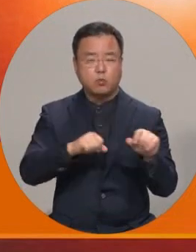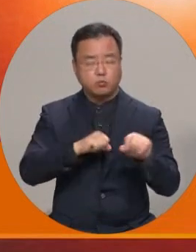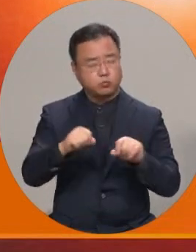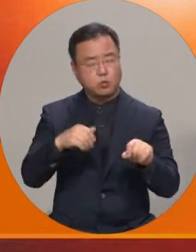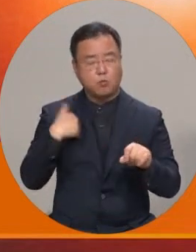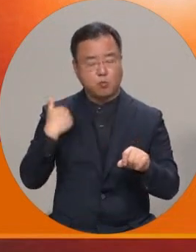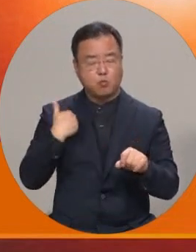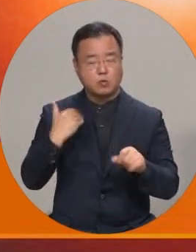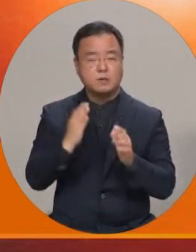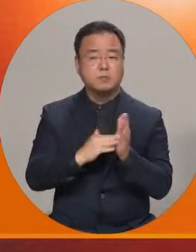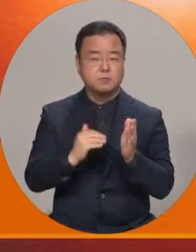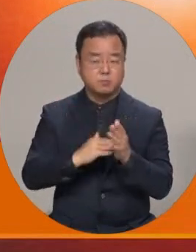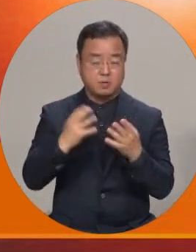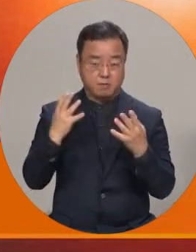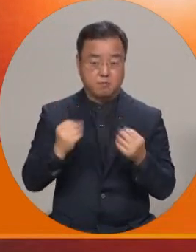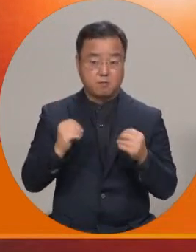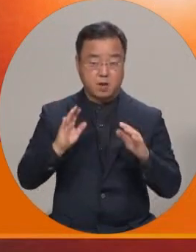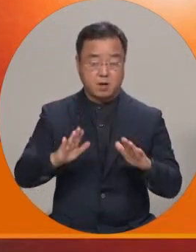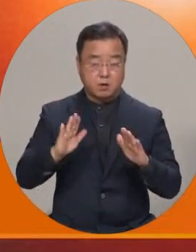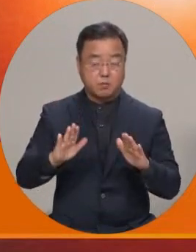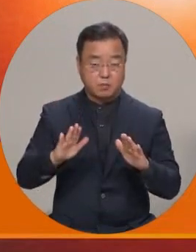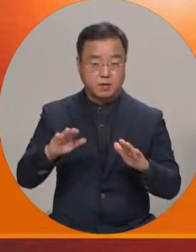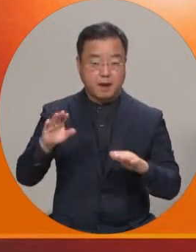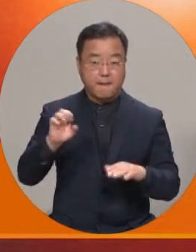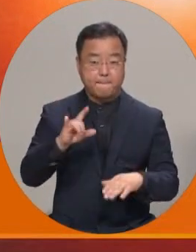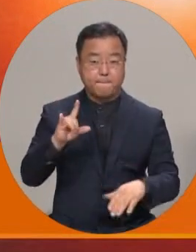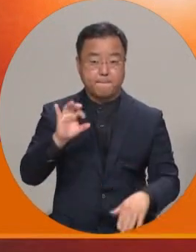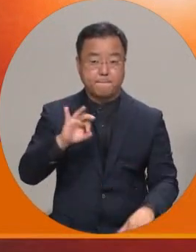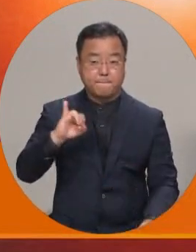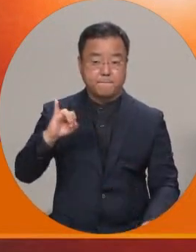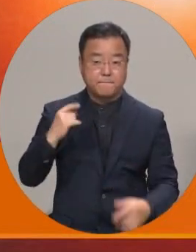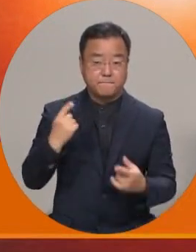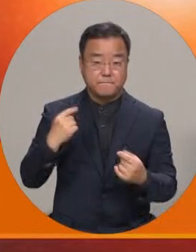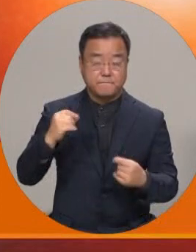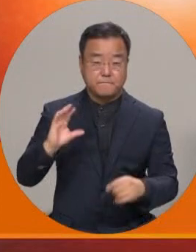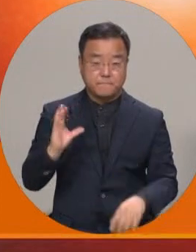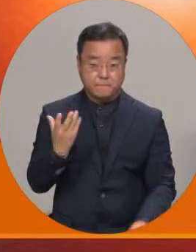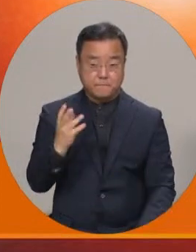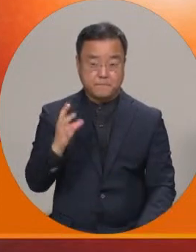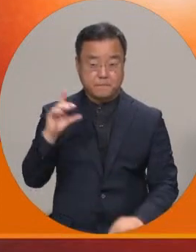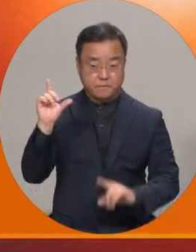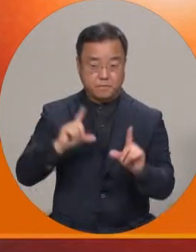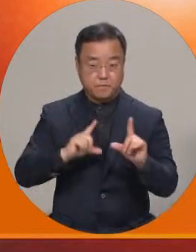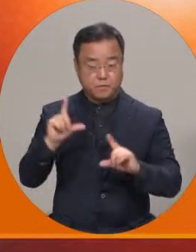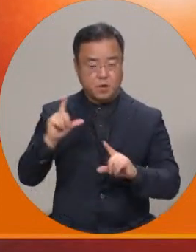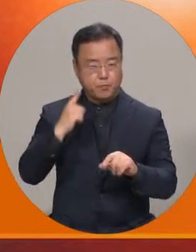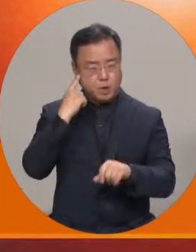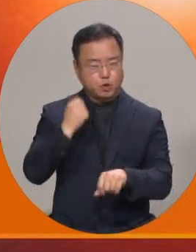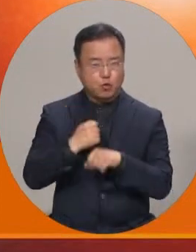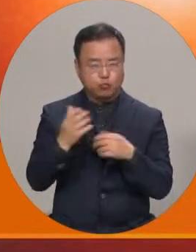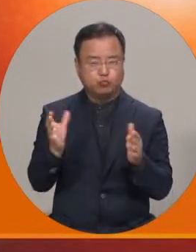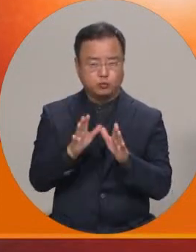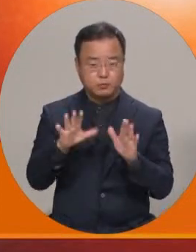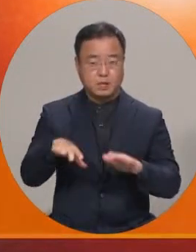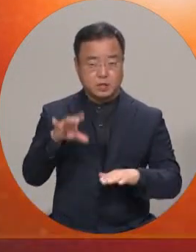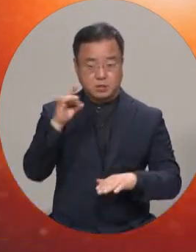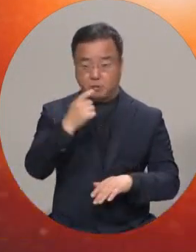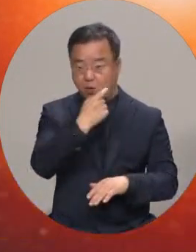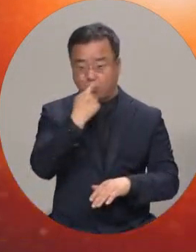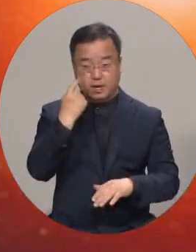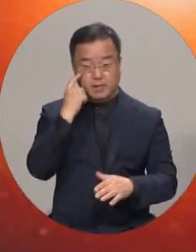회전한다는 사실을 한국 천문 연구원에 포함한 국제 공동 연구진이 처음으로 확인했습니다이 효정 과학